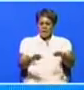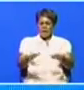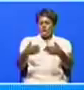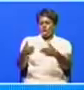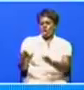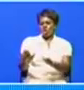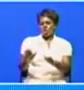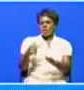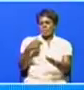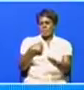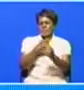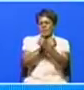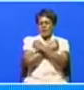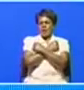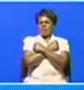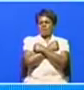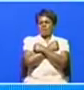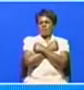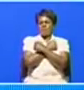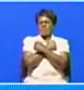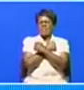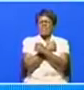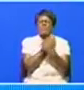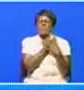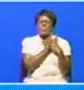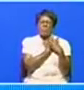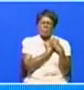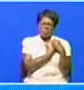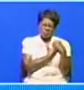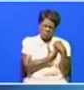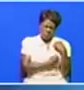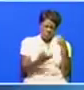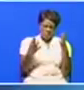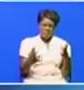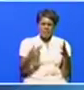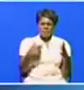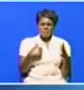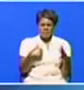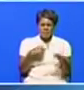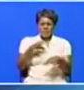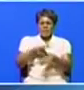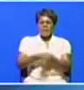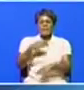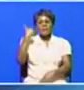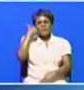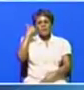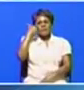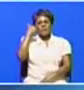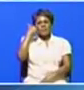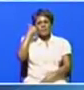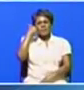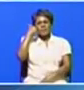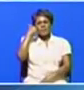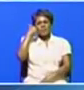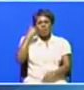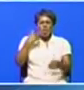morali yangu chini sana. Nilikuwa mali pabaya, nilishikwa na ugonjwa ambao inaitwa war post traumatic stress disorder.